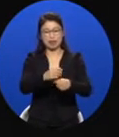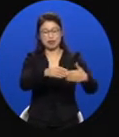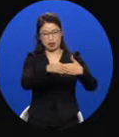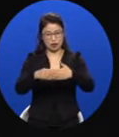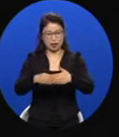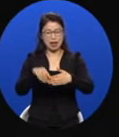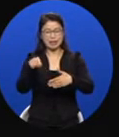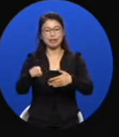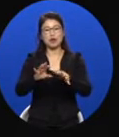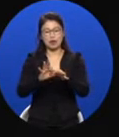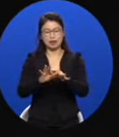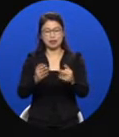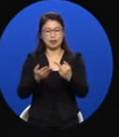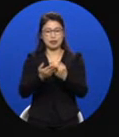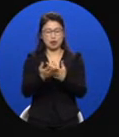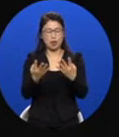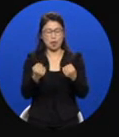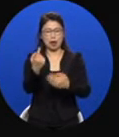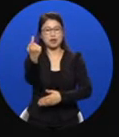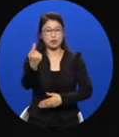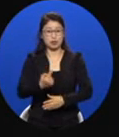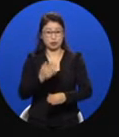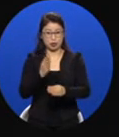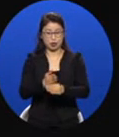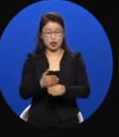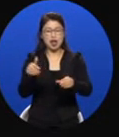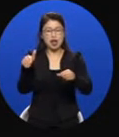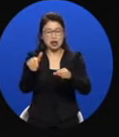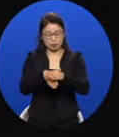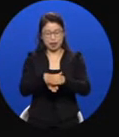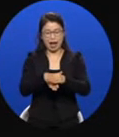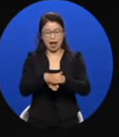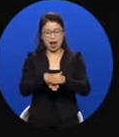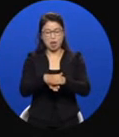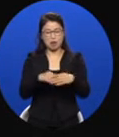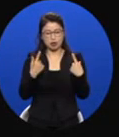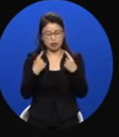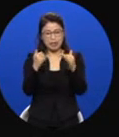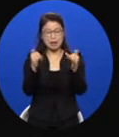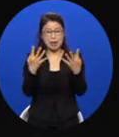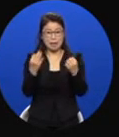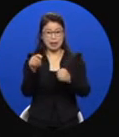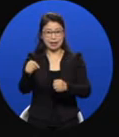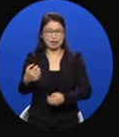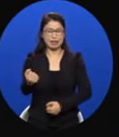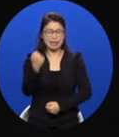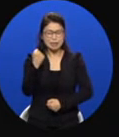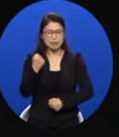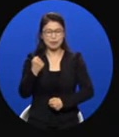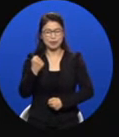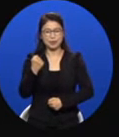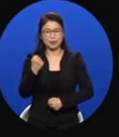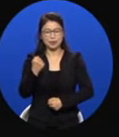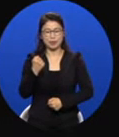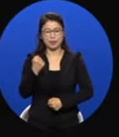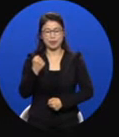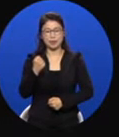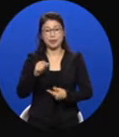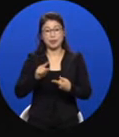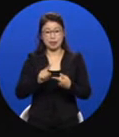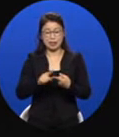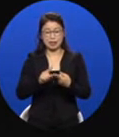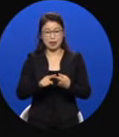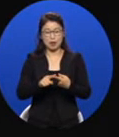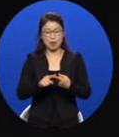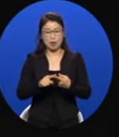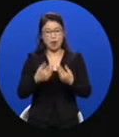제주에 그런 분들이 많이 오고 계시다고 봅니다. 문화유지자들이 많은데요. 그런 에너지를 저는 이렇게 보고 있습니다. 우리